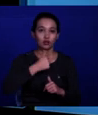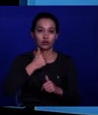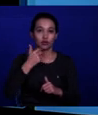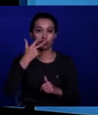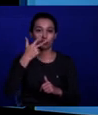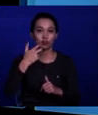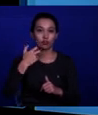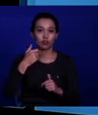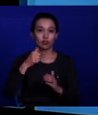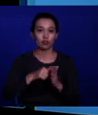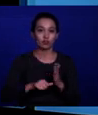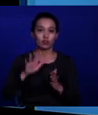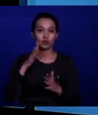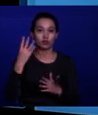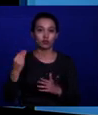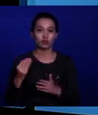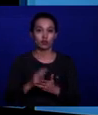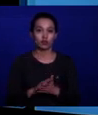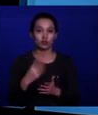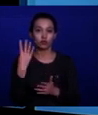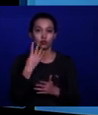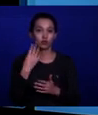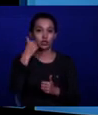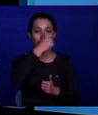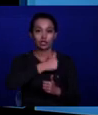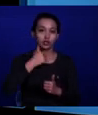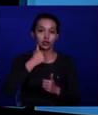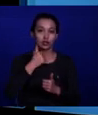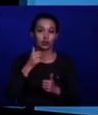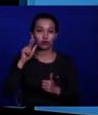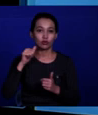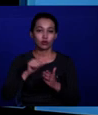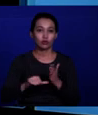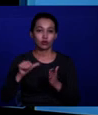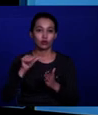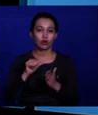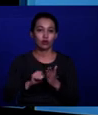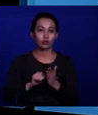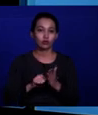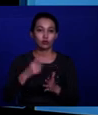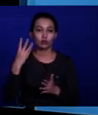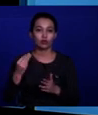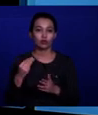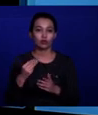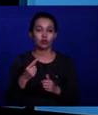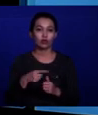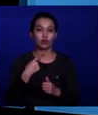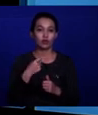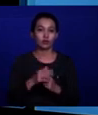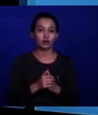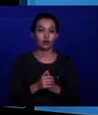365 sutkadan deb, 4-chi yilni esa 366 sutkadan deb olinadi.